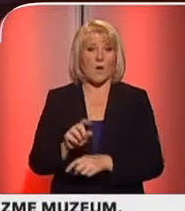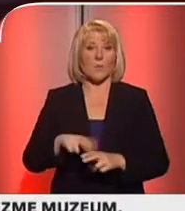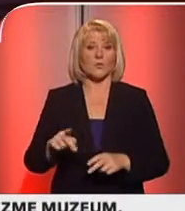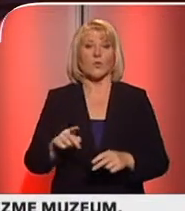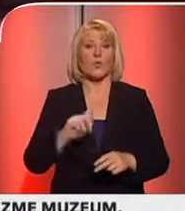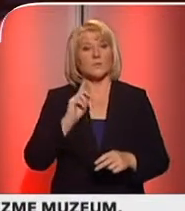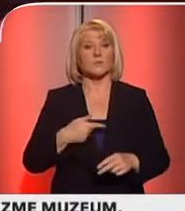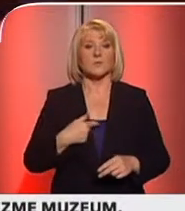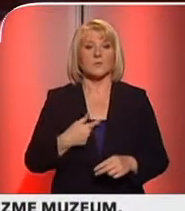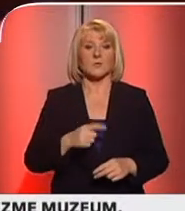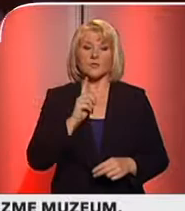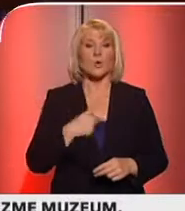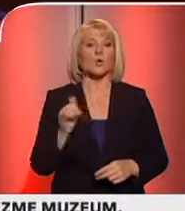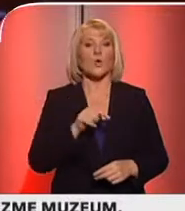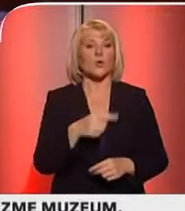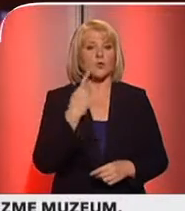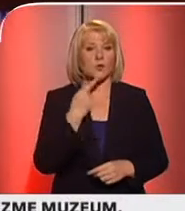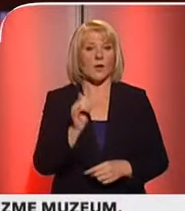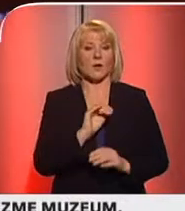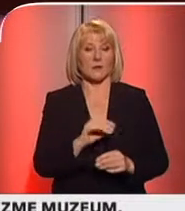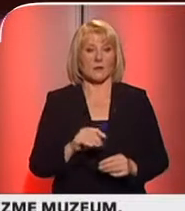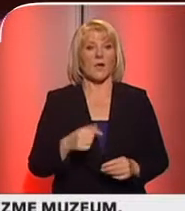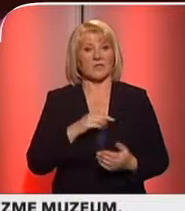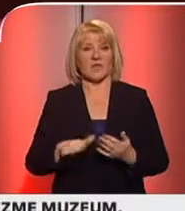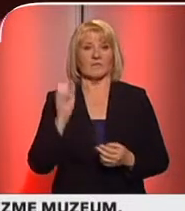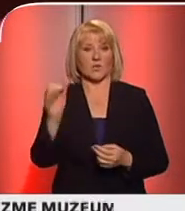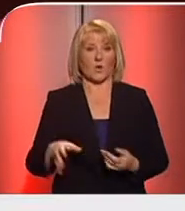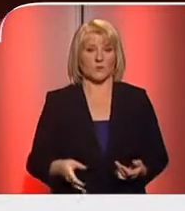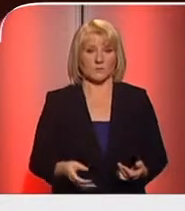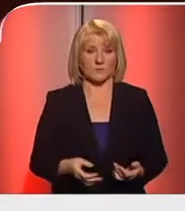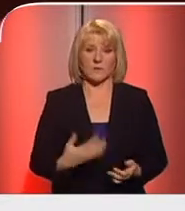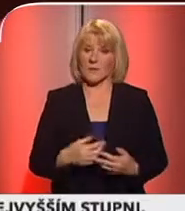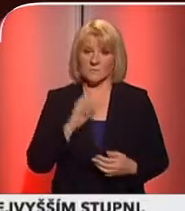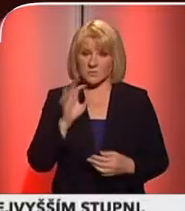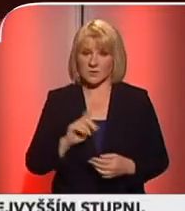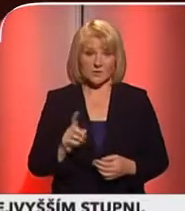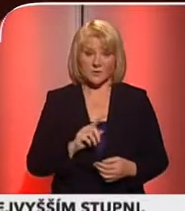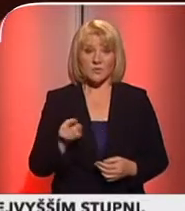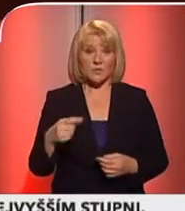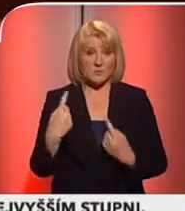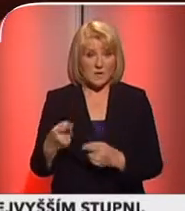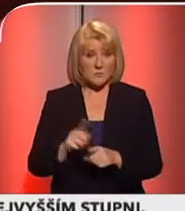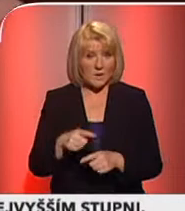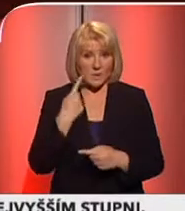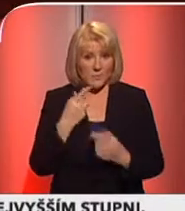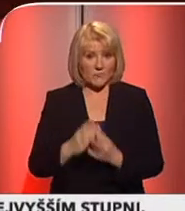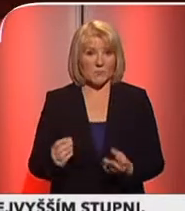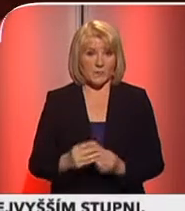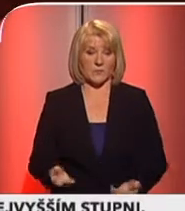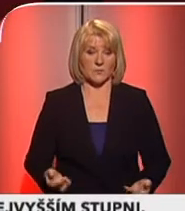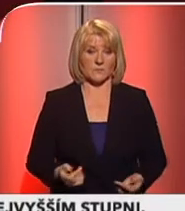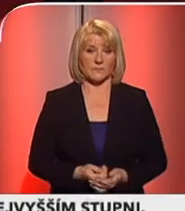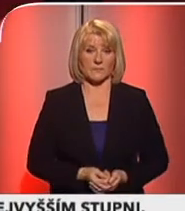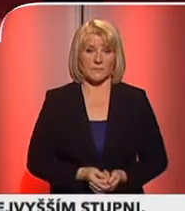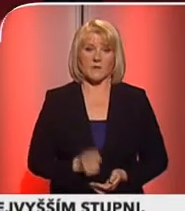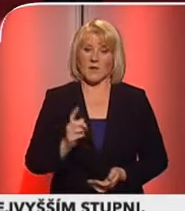na té tripartitě. Řekněte mi, kdo vám tohle říká. A já ho okamžitě vyhodím. A já jsem mu na to říkal, pane premiére, ale vy to říkáte taky. Já třeba